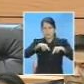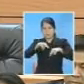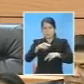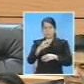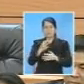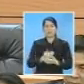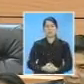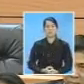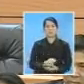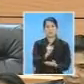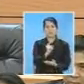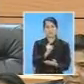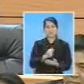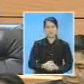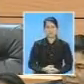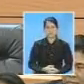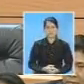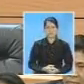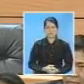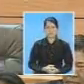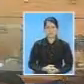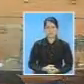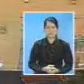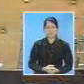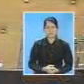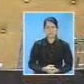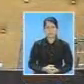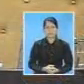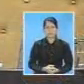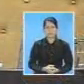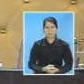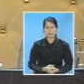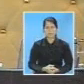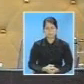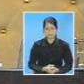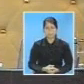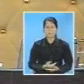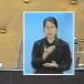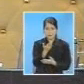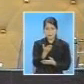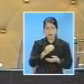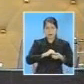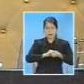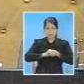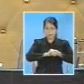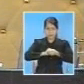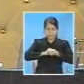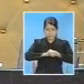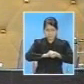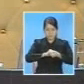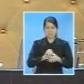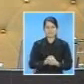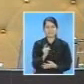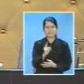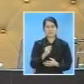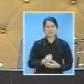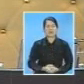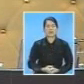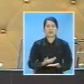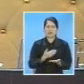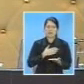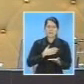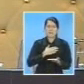ายผมไม่ครบหรอกครับ ผมพยายามเต็มที่เพราะฉะนั้นทุกคนนะครับผมขอความกรุณาว่าอย่าได้พยายามพาดพิงถึงบุคค